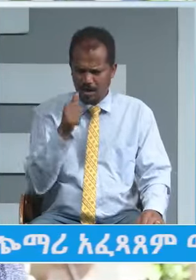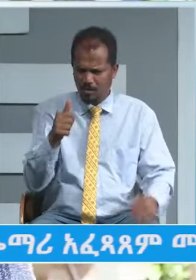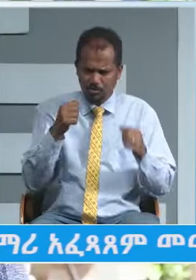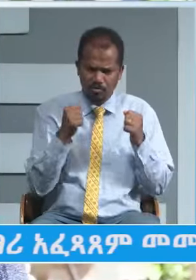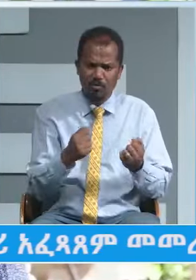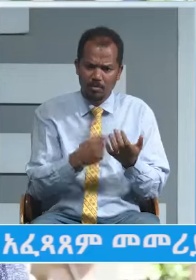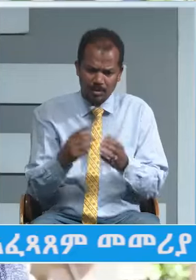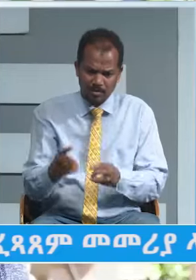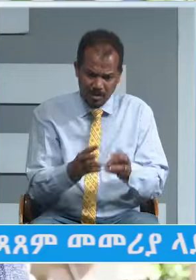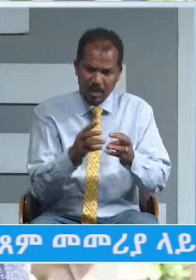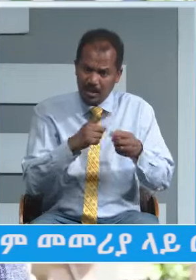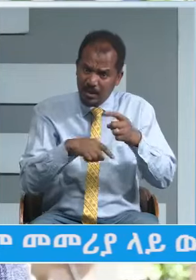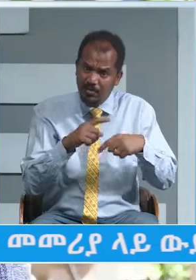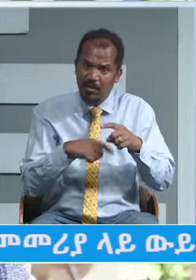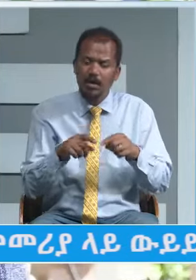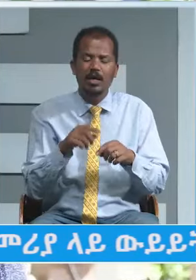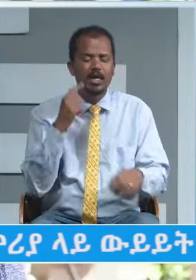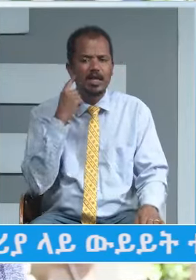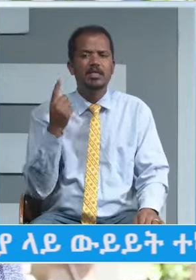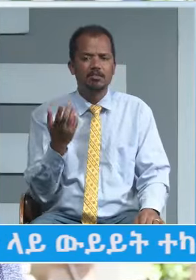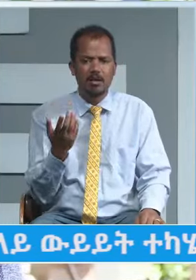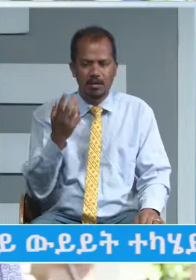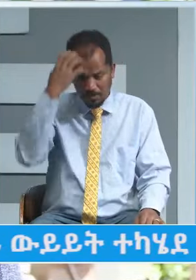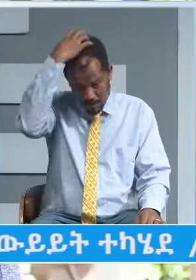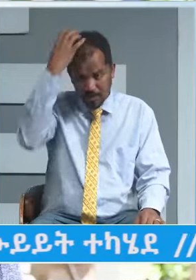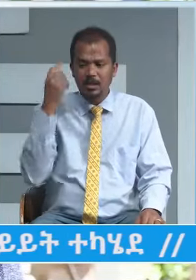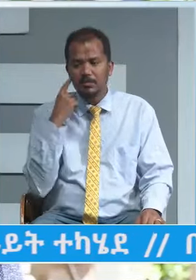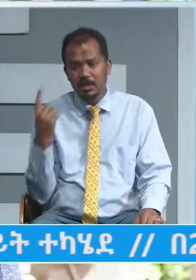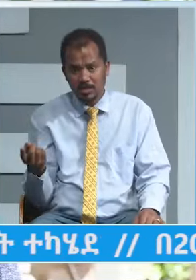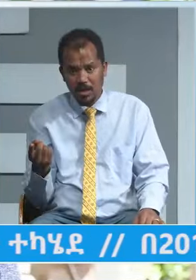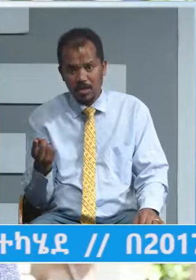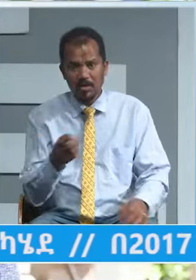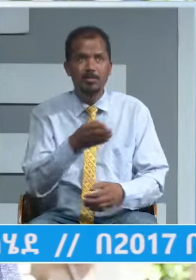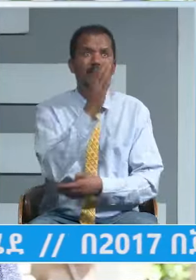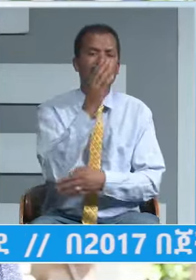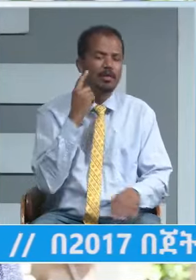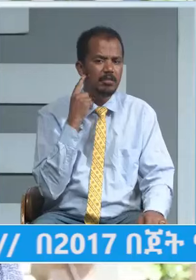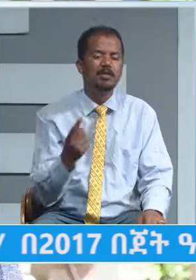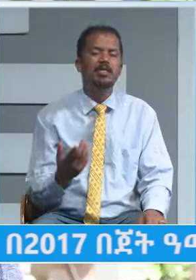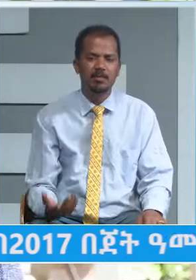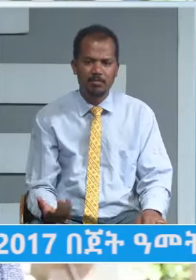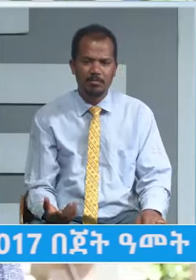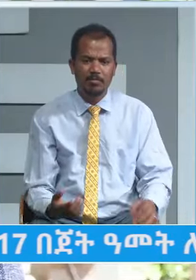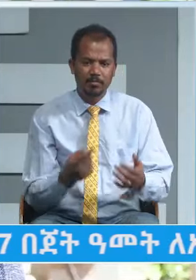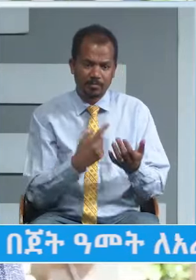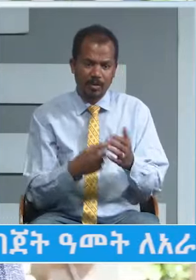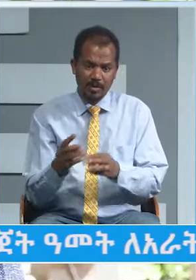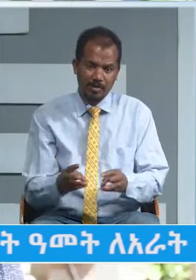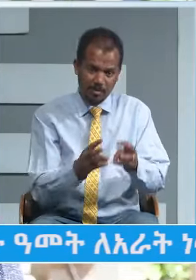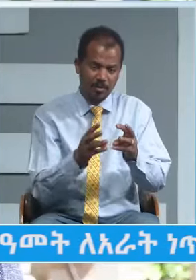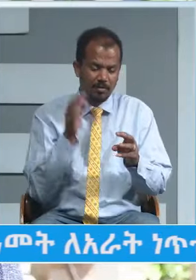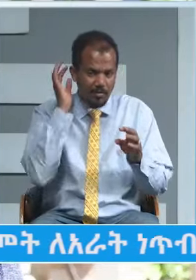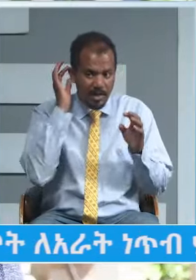እንደዚህ ራሱን ችሎ በዚህ መንገድ ከመጣ እንስማ፣ መንግስትንም እንስማ እግዚአብሔርንም እንስማ። በዚህ